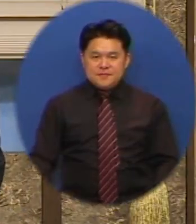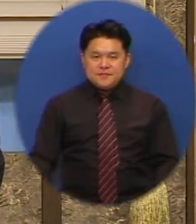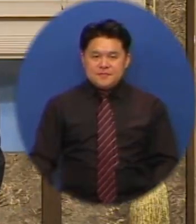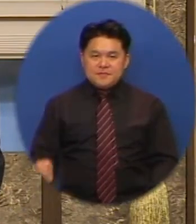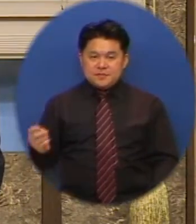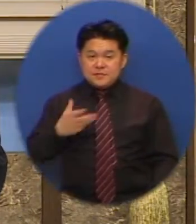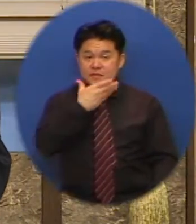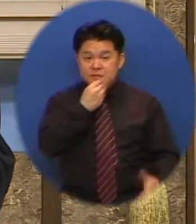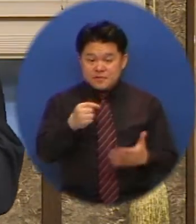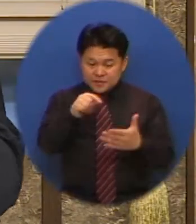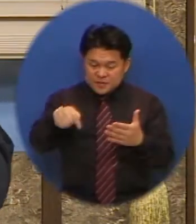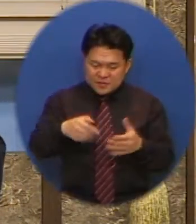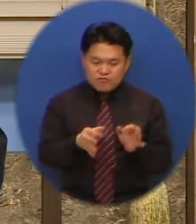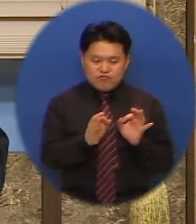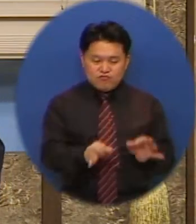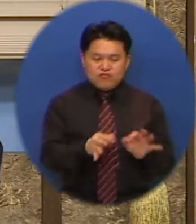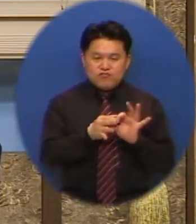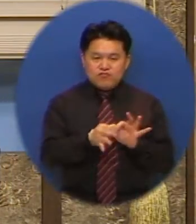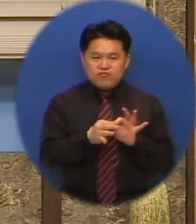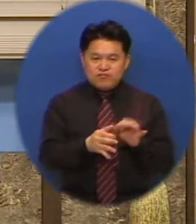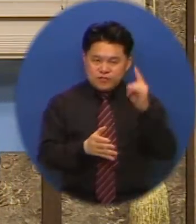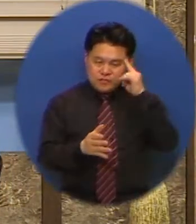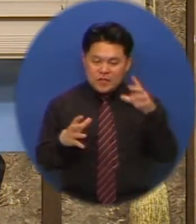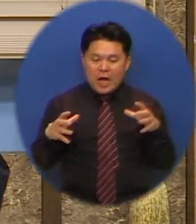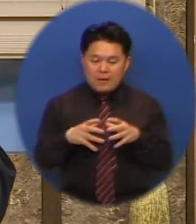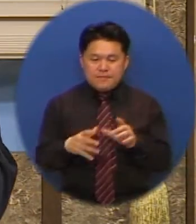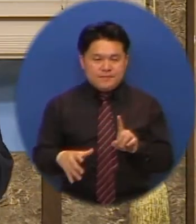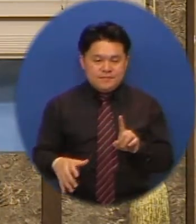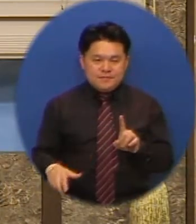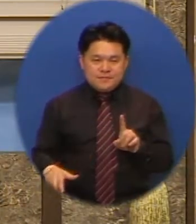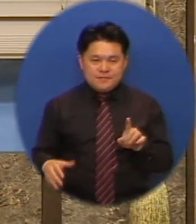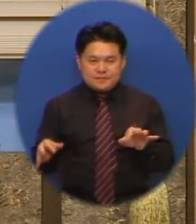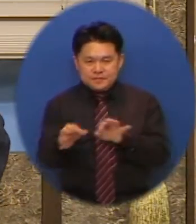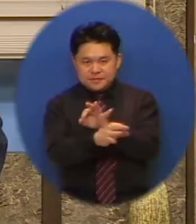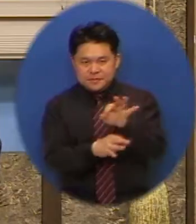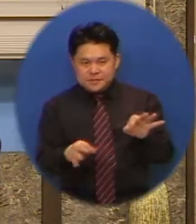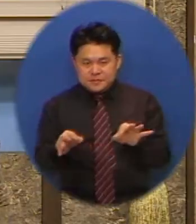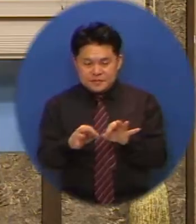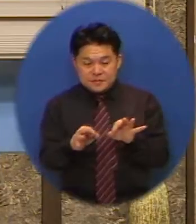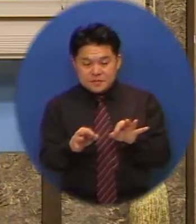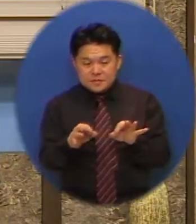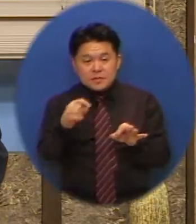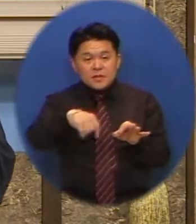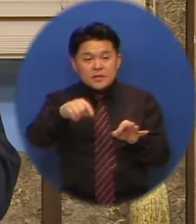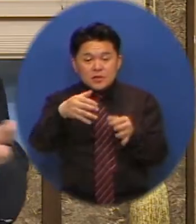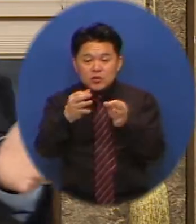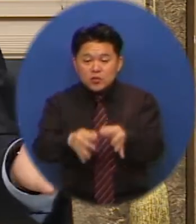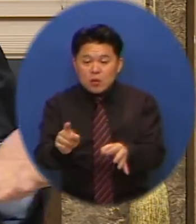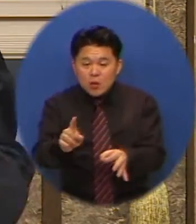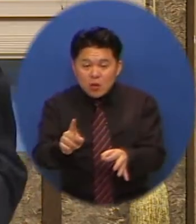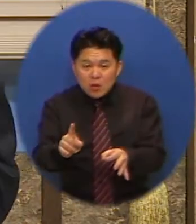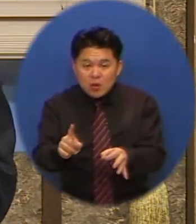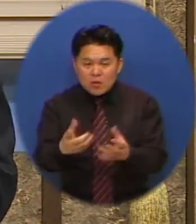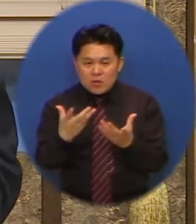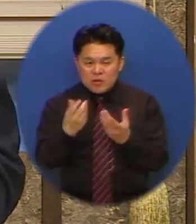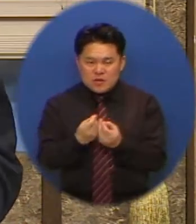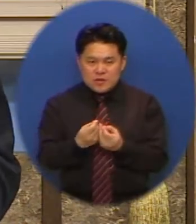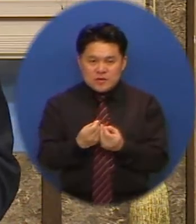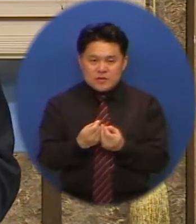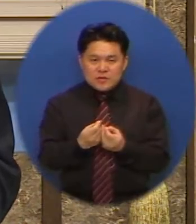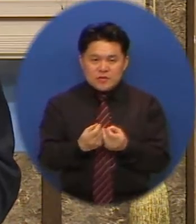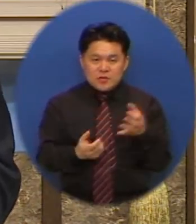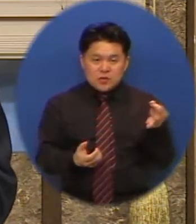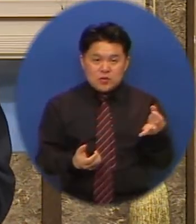복지에도 금융 개념을 예. 들어가서 경제에서 금융이 이제 뭘 합니까? 그러니까는